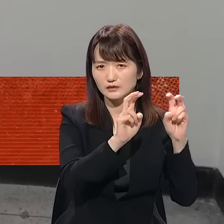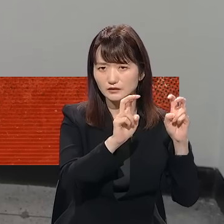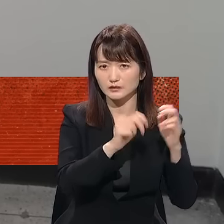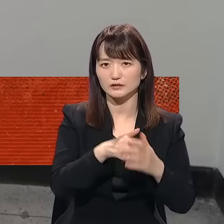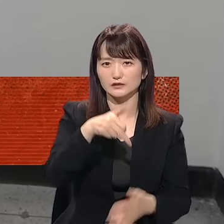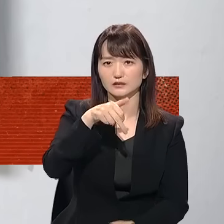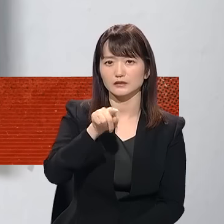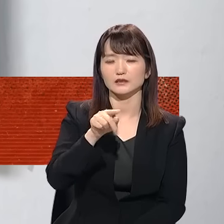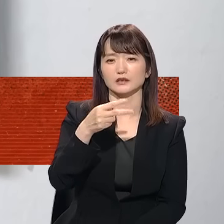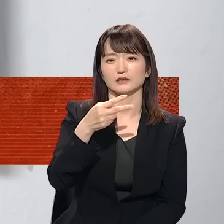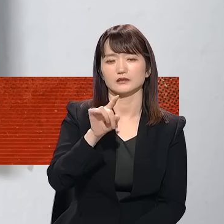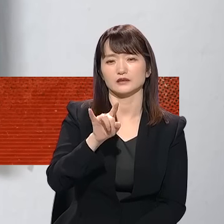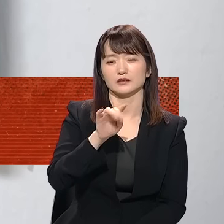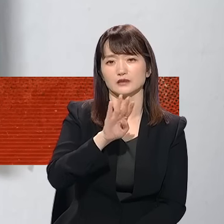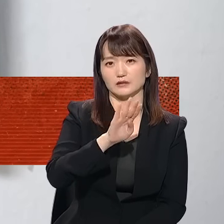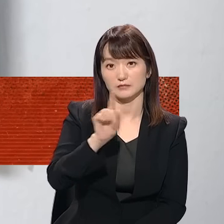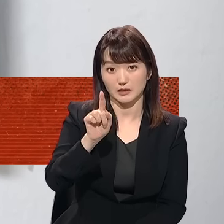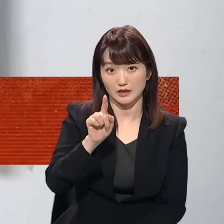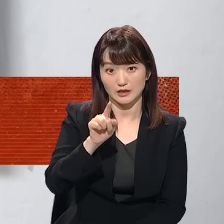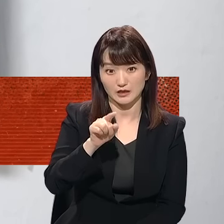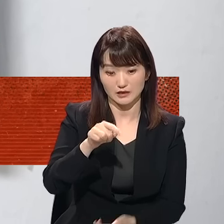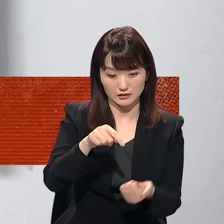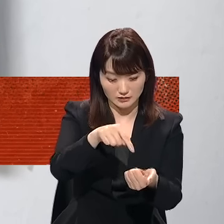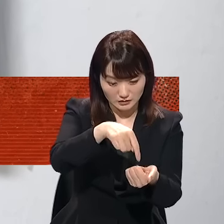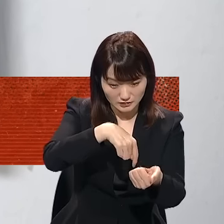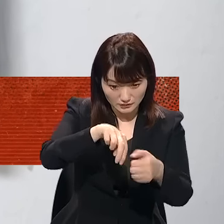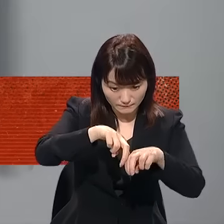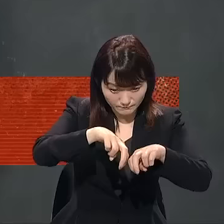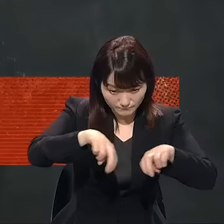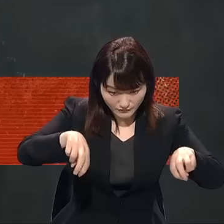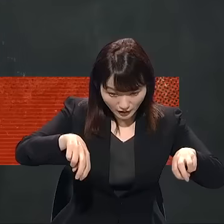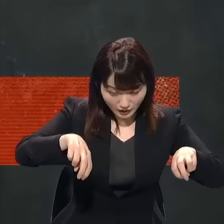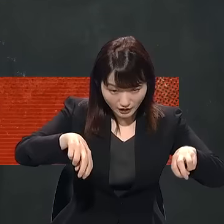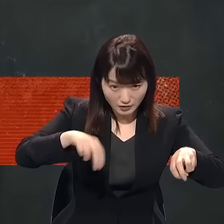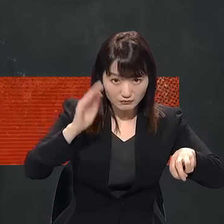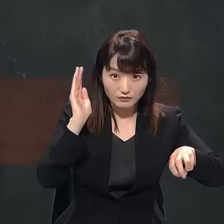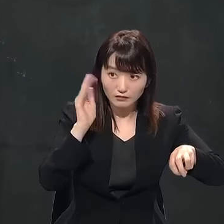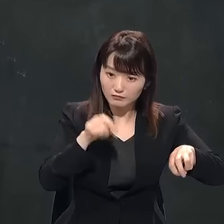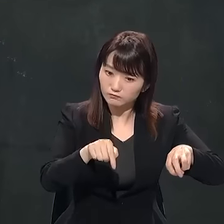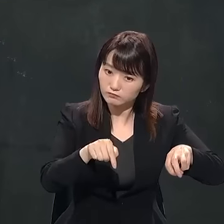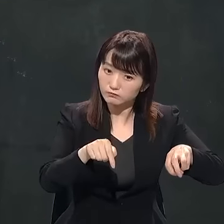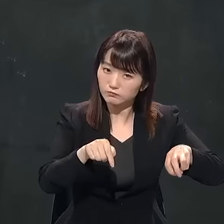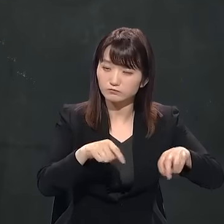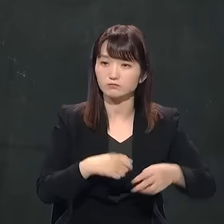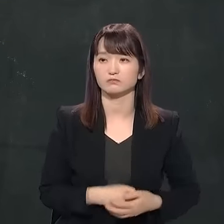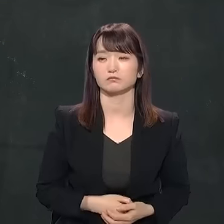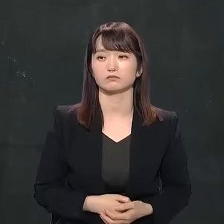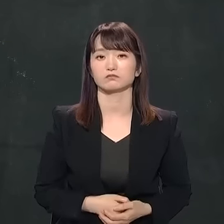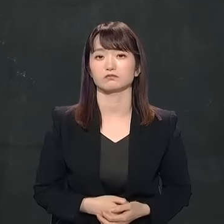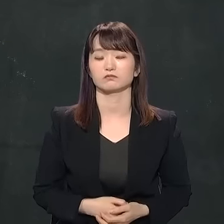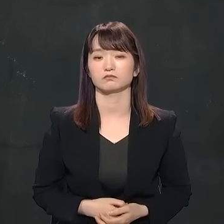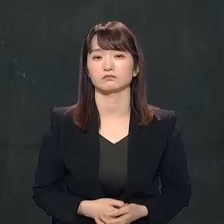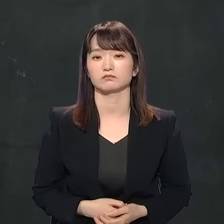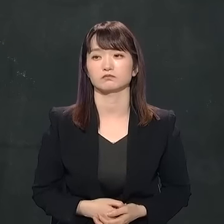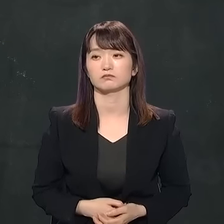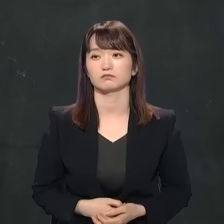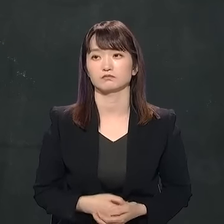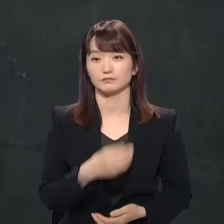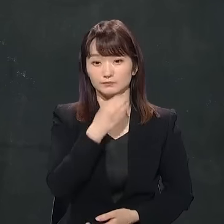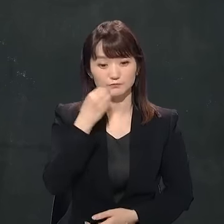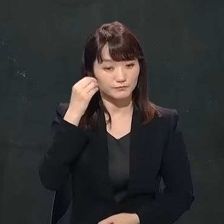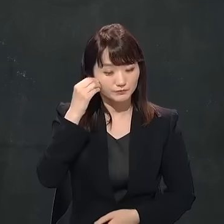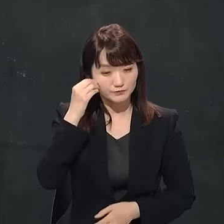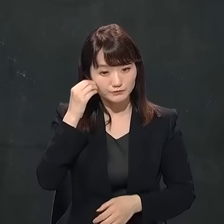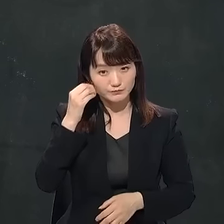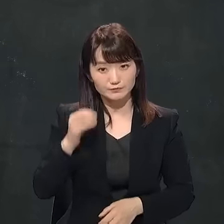카데바 강의니까 해부학 강의를 한다는 거예요 실제 시신을 놓고음 그런 안내문을 이제 지금 보시는 것처럼 홈페이지에 개시를